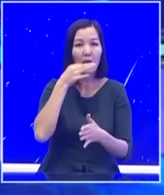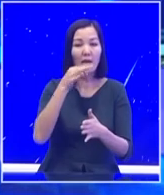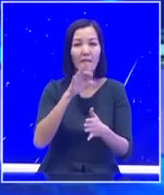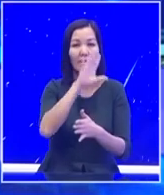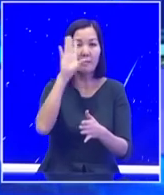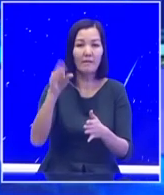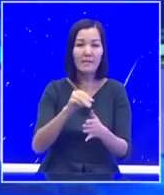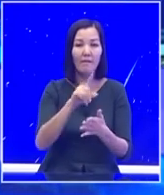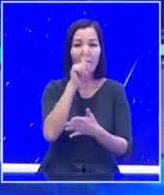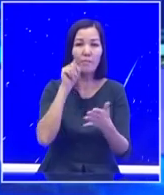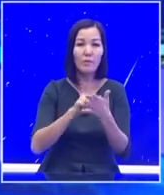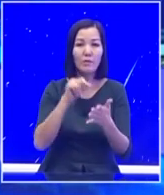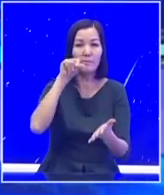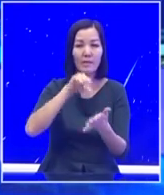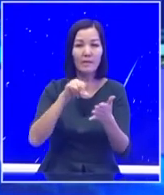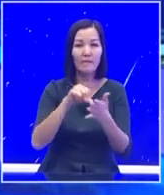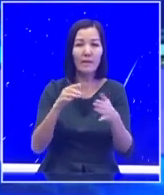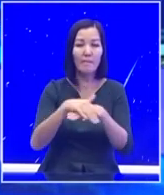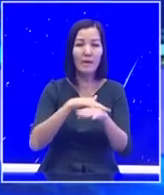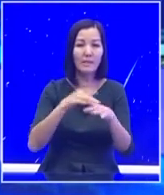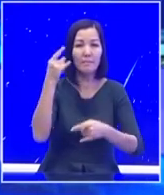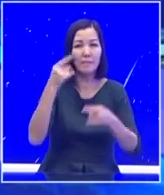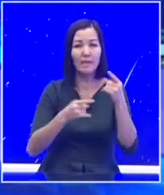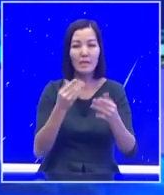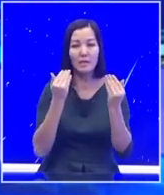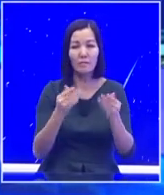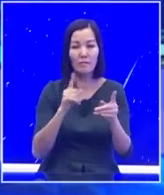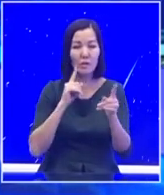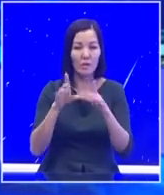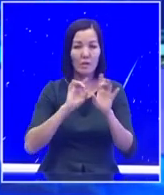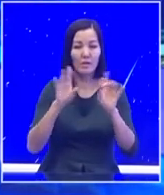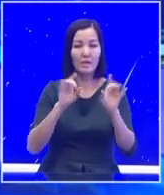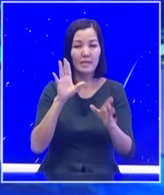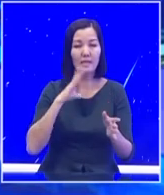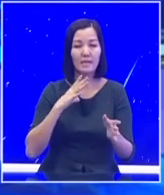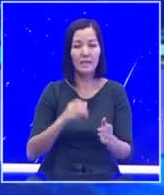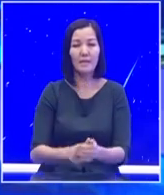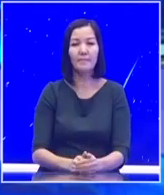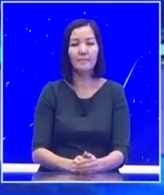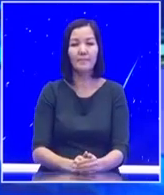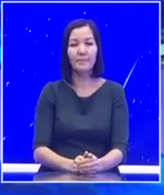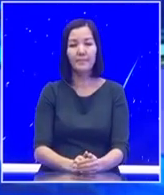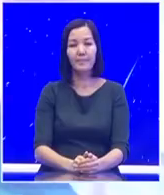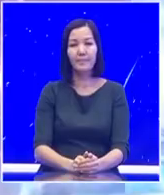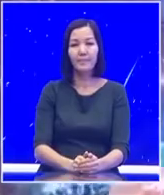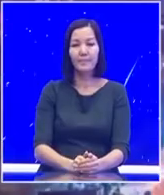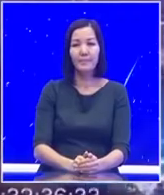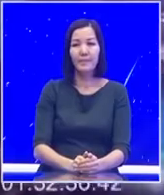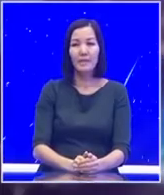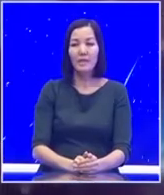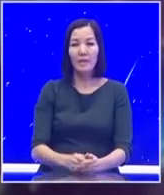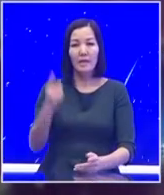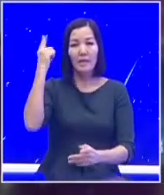проекте? Ответы на свои вопросы представители масс-медиа узнали на брифинге на площадке ЖТСУ Медиа.